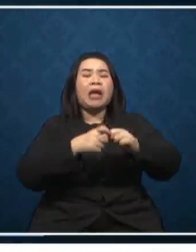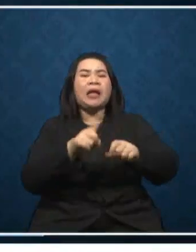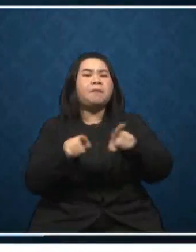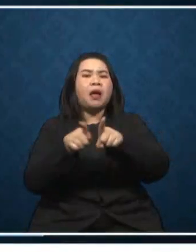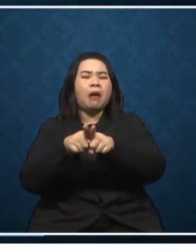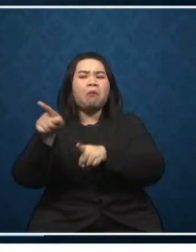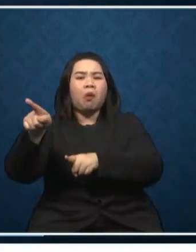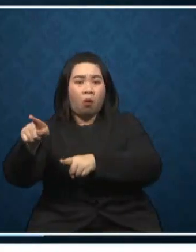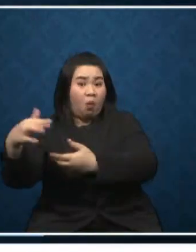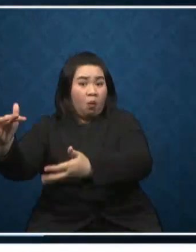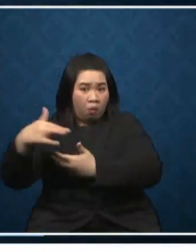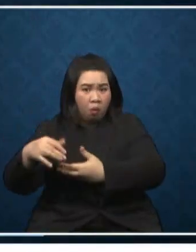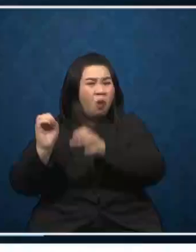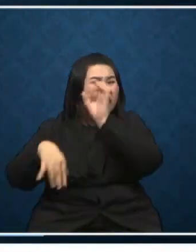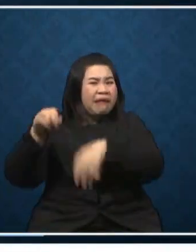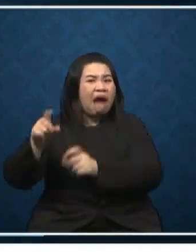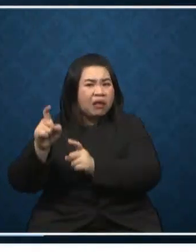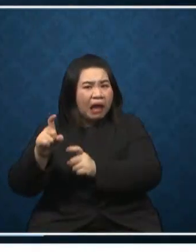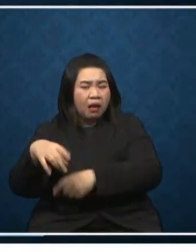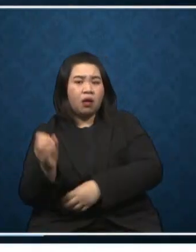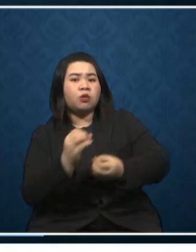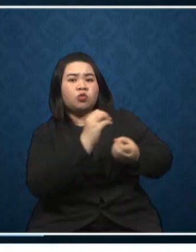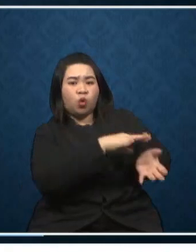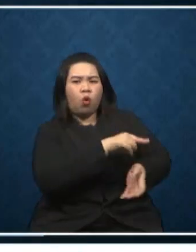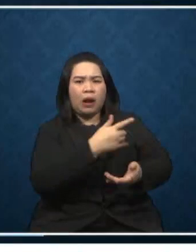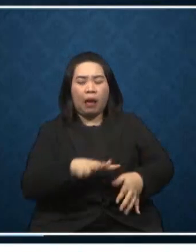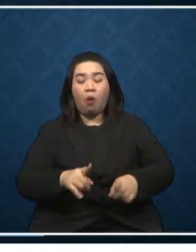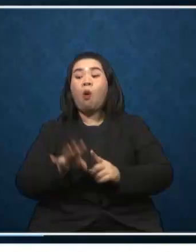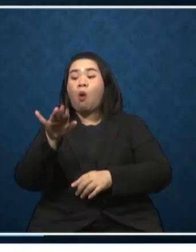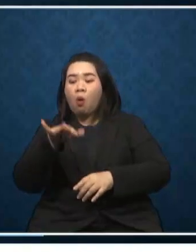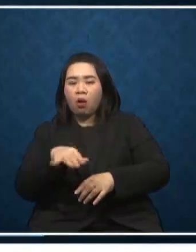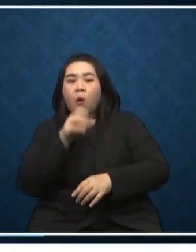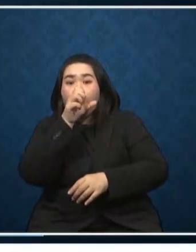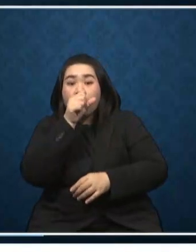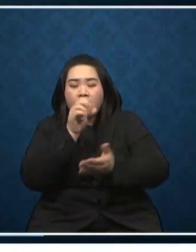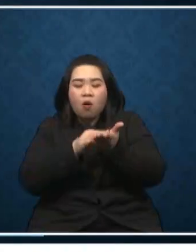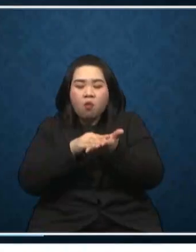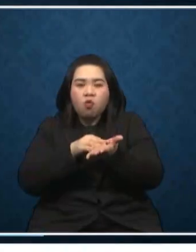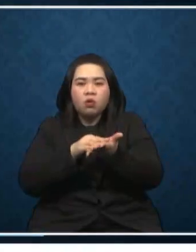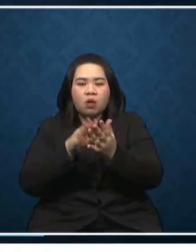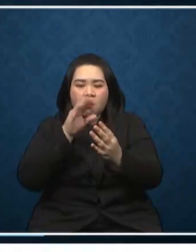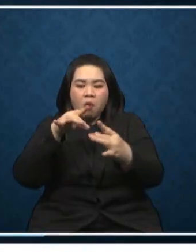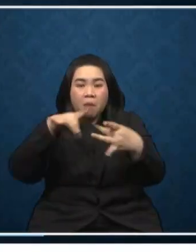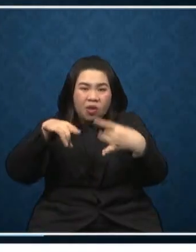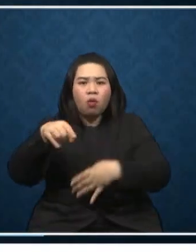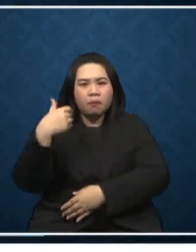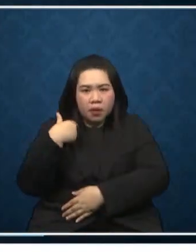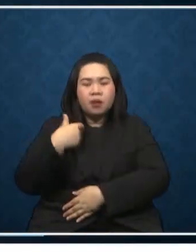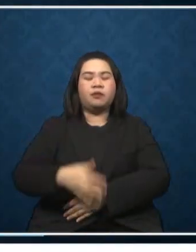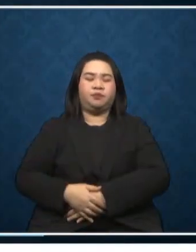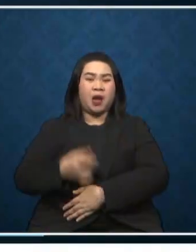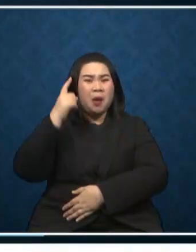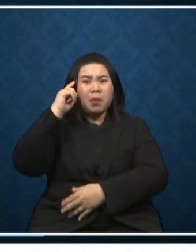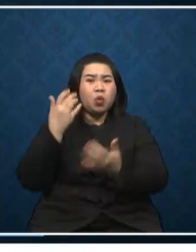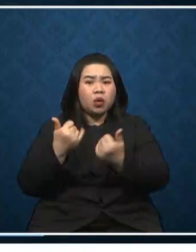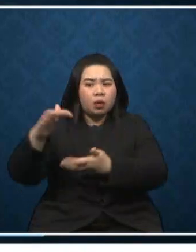becauseก่อนนน ไม่ส้าวบริมาณคที่แท้จิ ตอนนี้